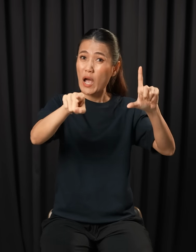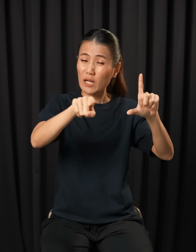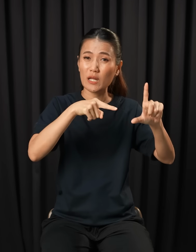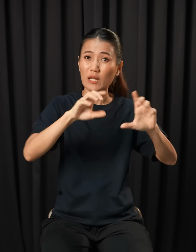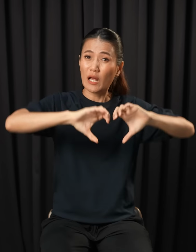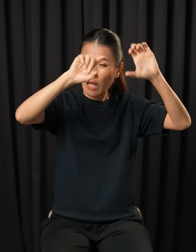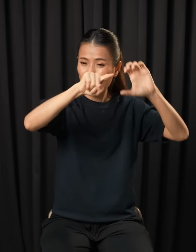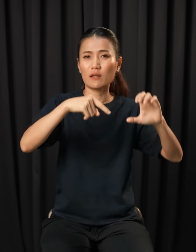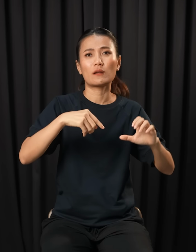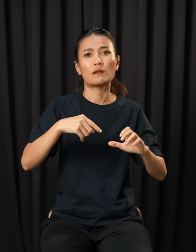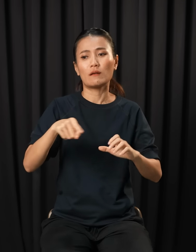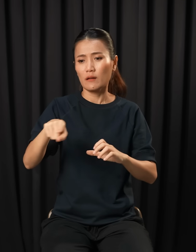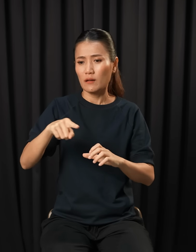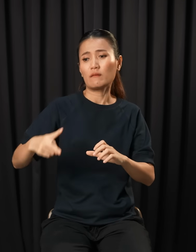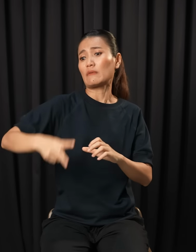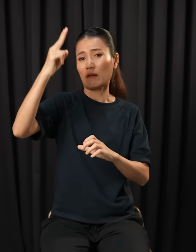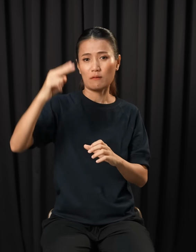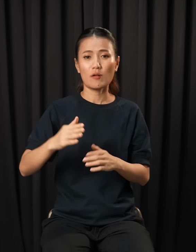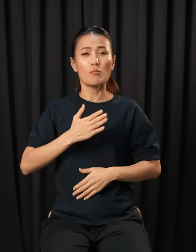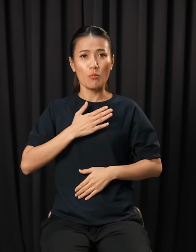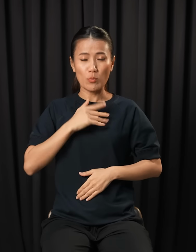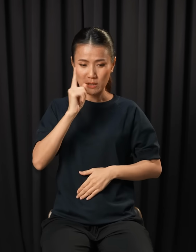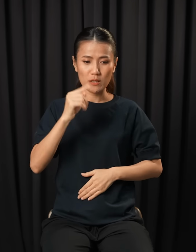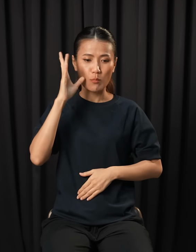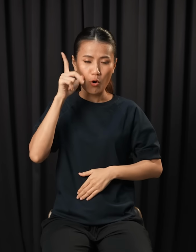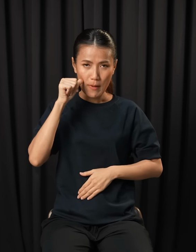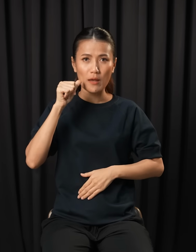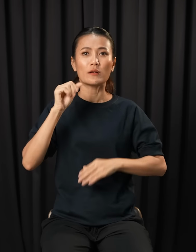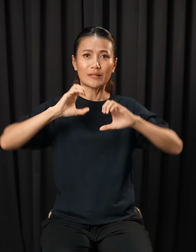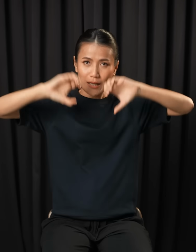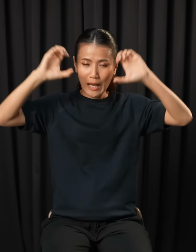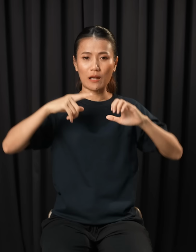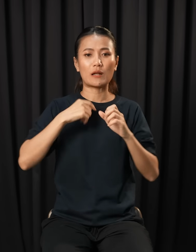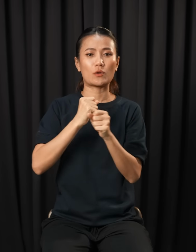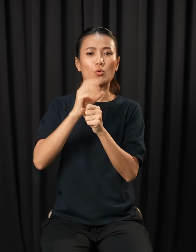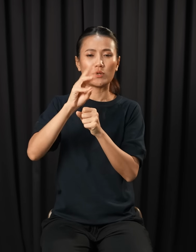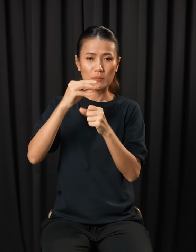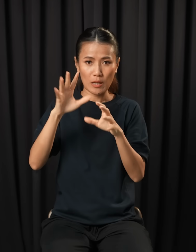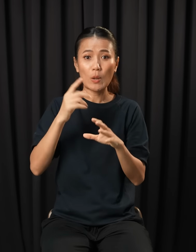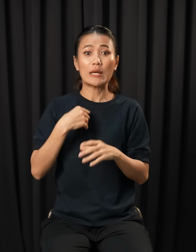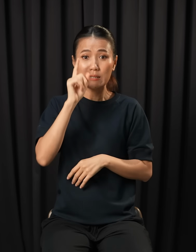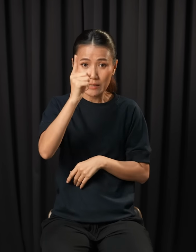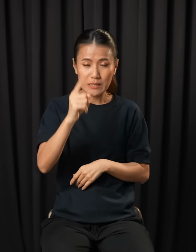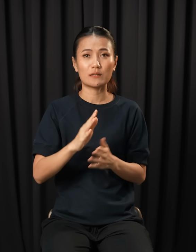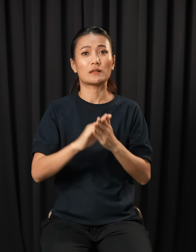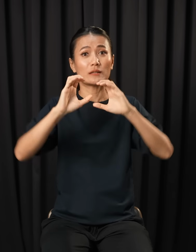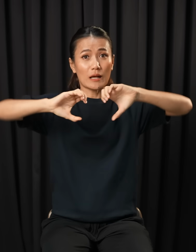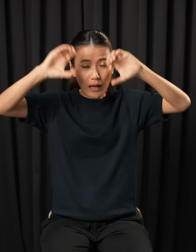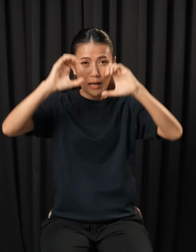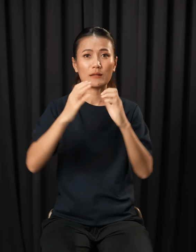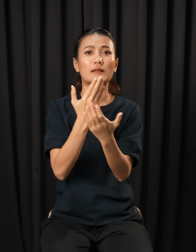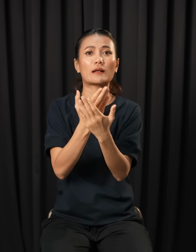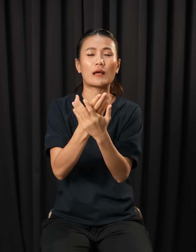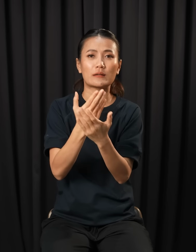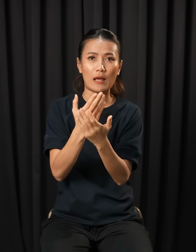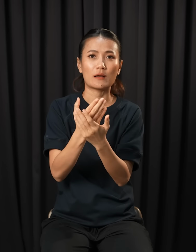อกาสครับ ผมในฐานะอดีตข้าราชการนะครับในฐานะที่เป็นลูกหลานของข้าราชการบำนาญที่ลุงผมเป็นอยู่นะครับผม